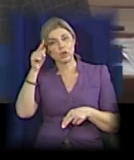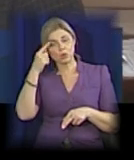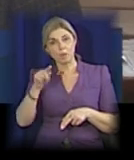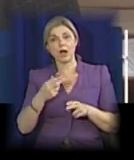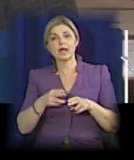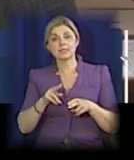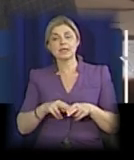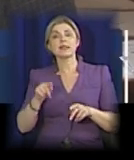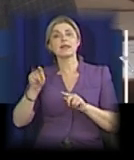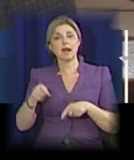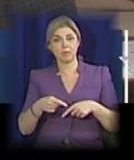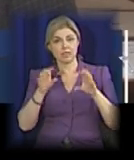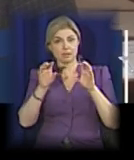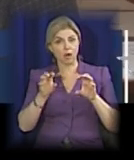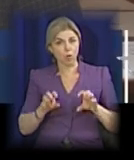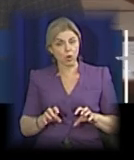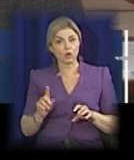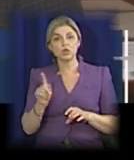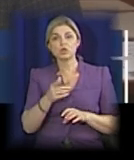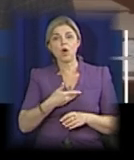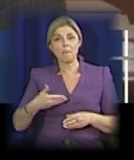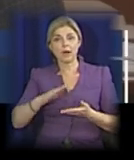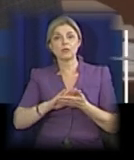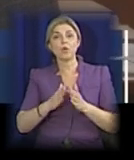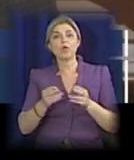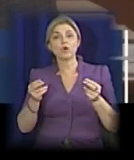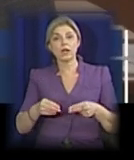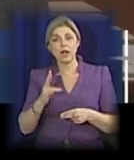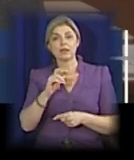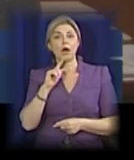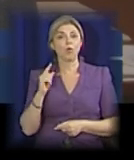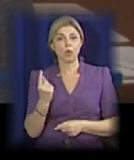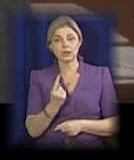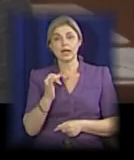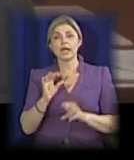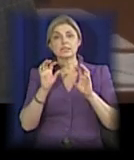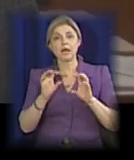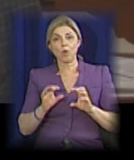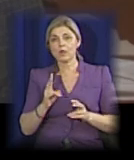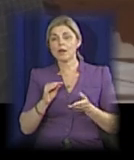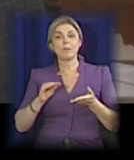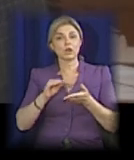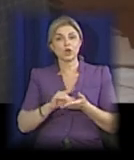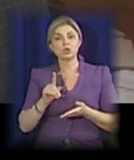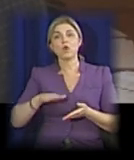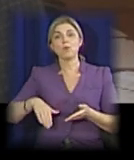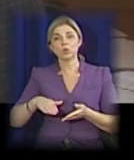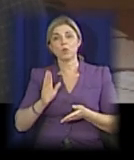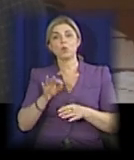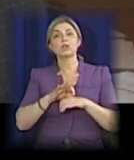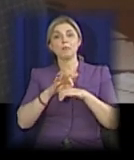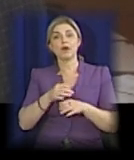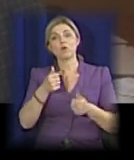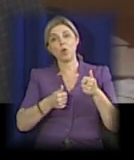Це не наша вигадка, це вимога закону, що ми укладаємо договір на один рік. І закон не передбачає, що ми потім будемо проводити